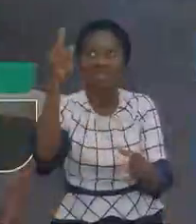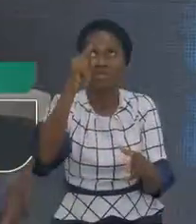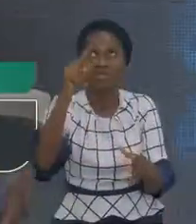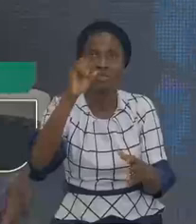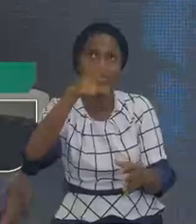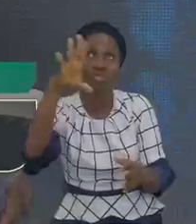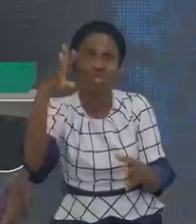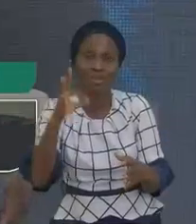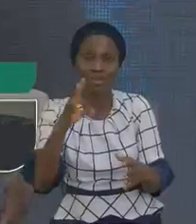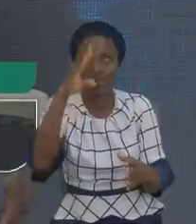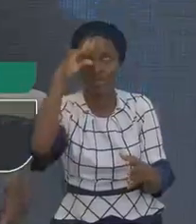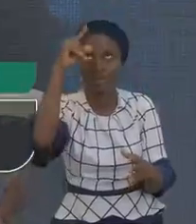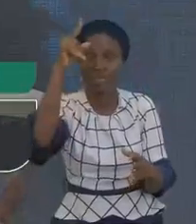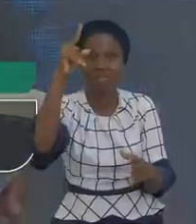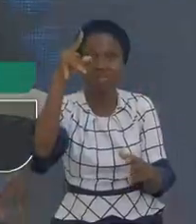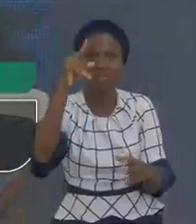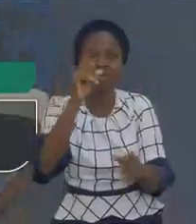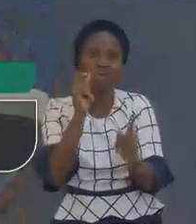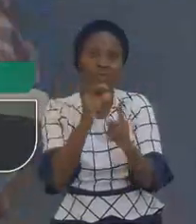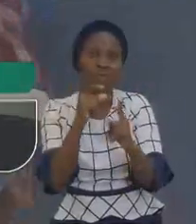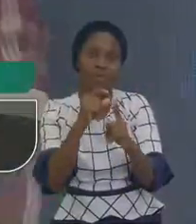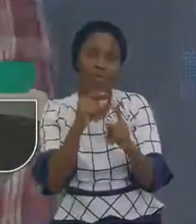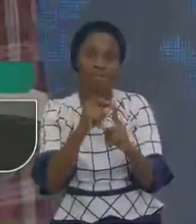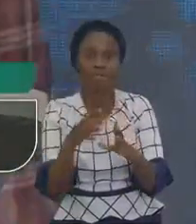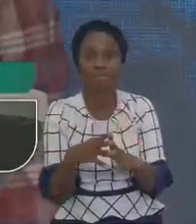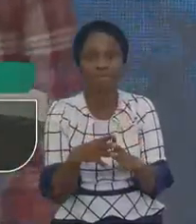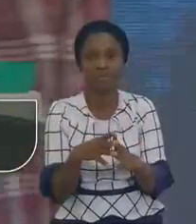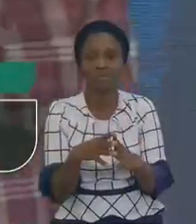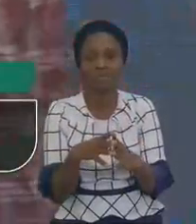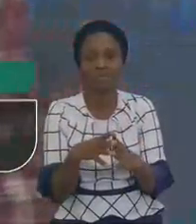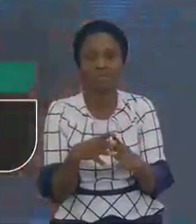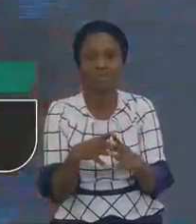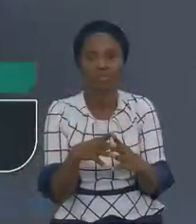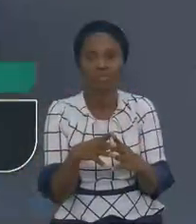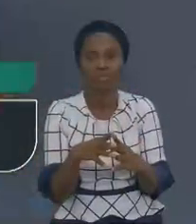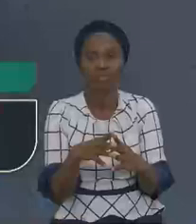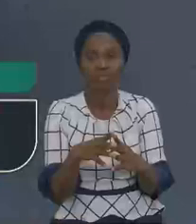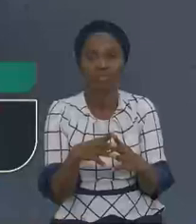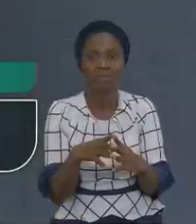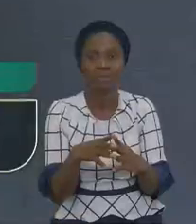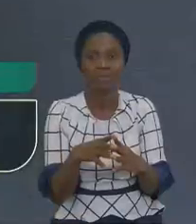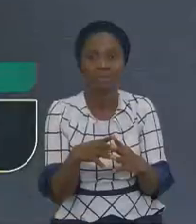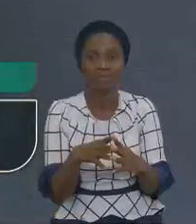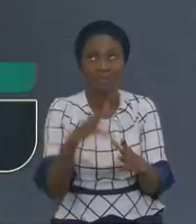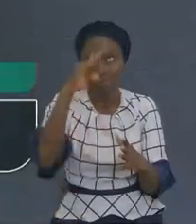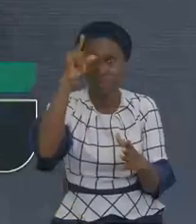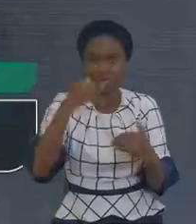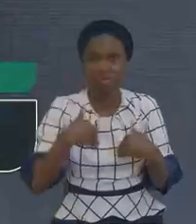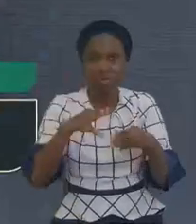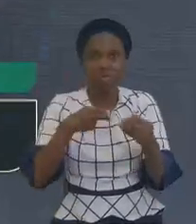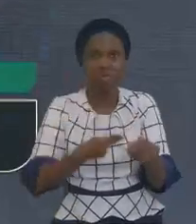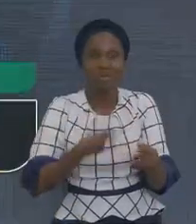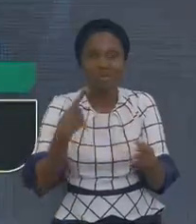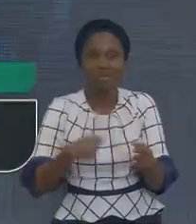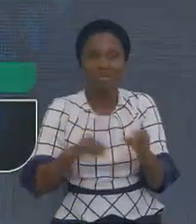légalement dans le soleil et son serment. Il nous a donné le serment sur la montagne. Il nous a donné